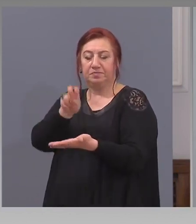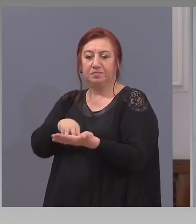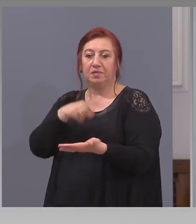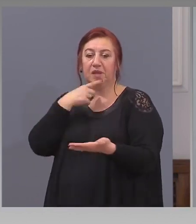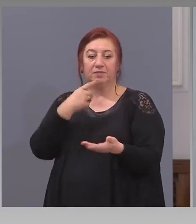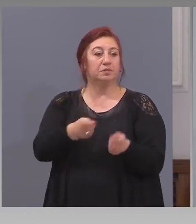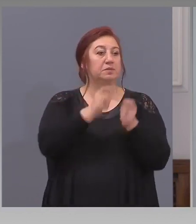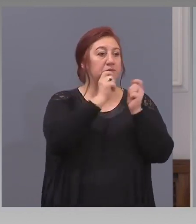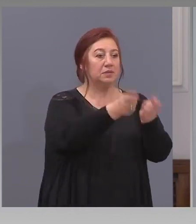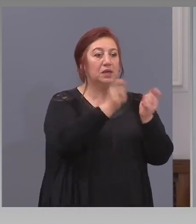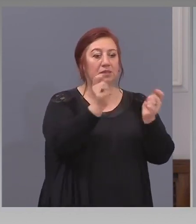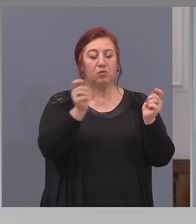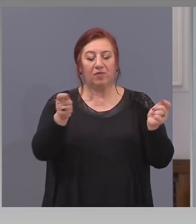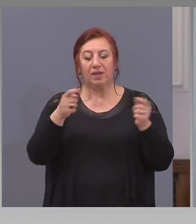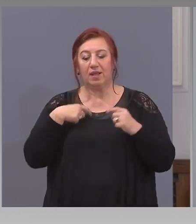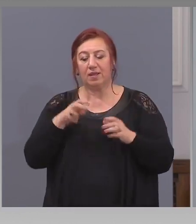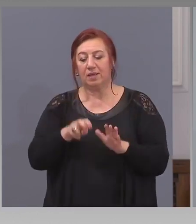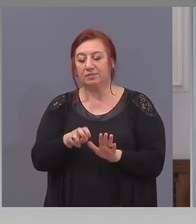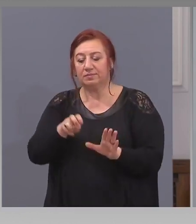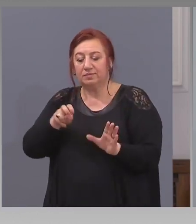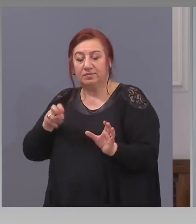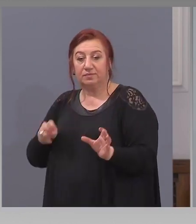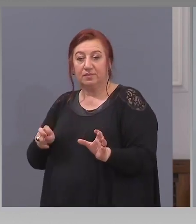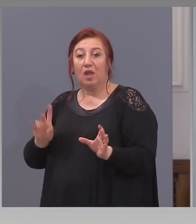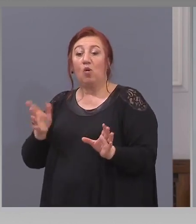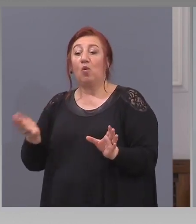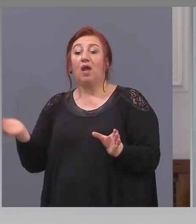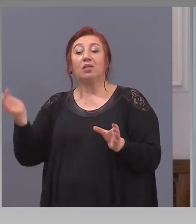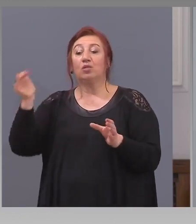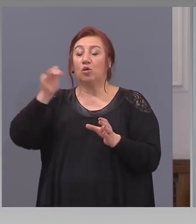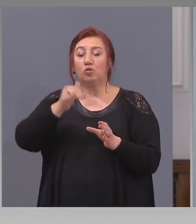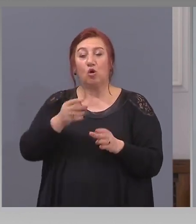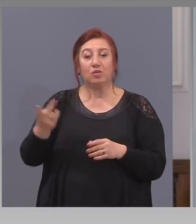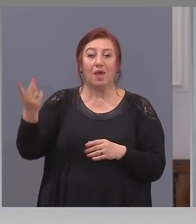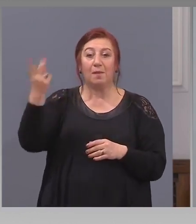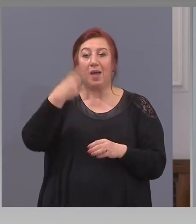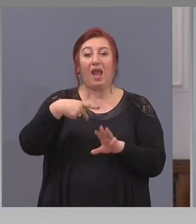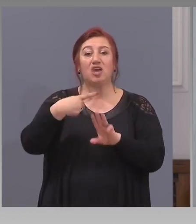си се дърпаме настрани. И когато дойде Жан Виденовата зима,